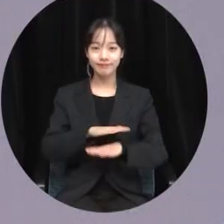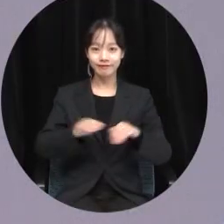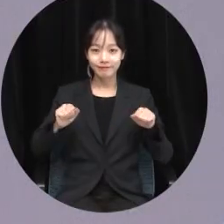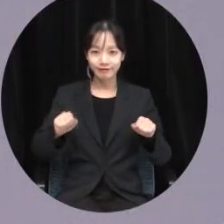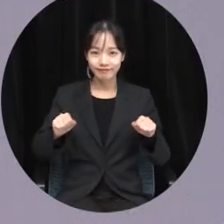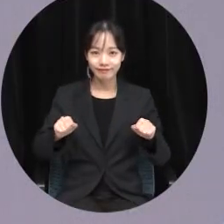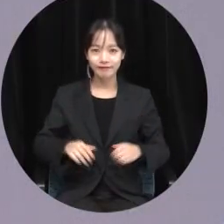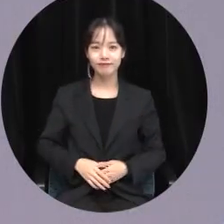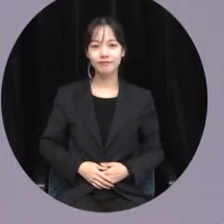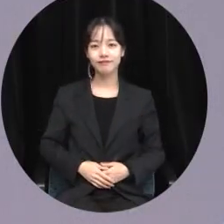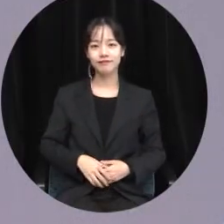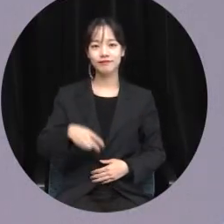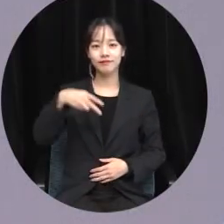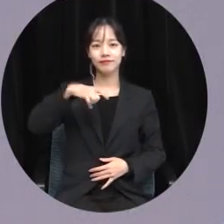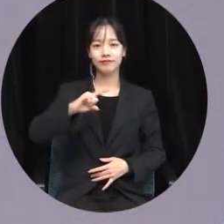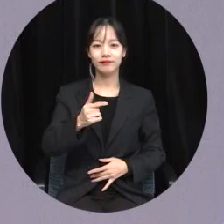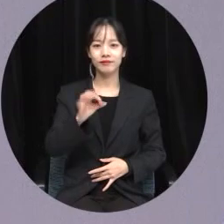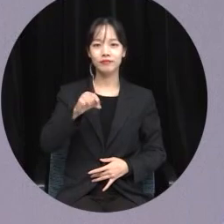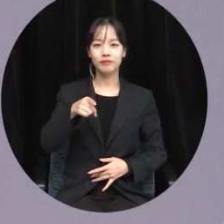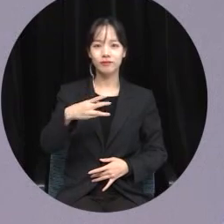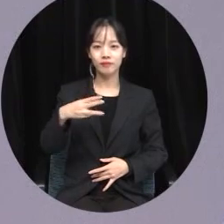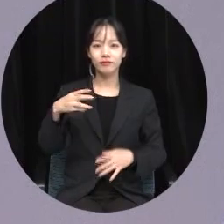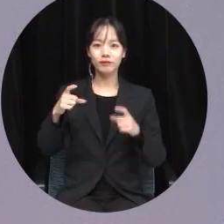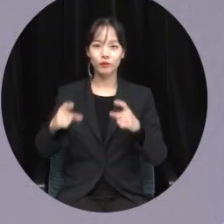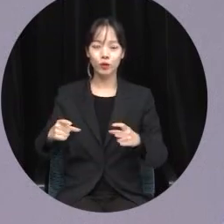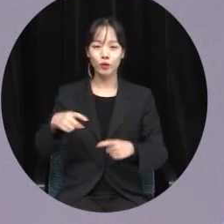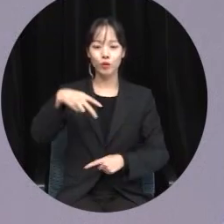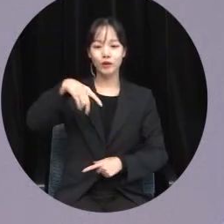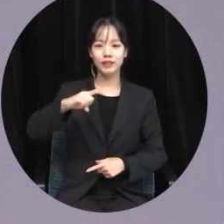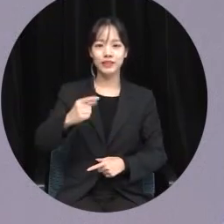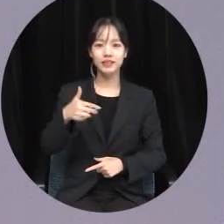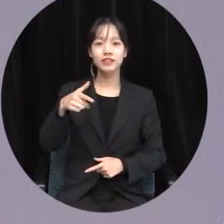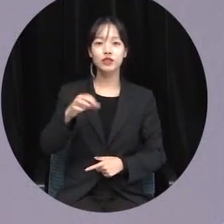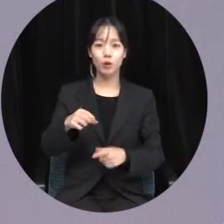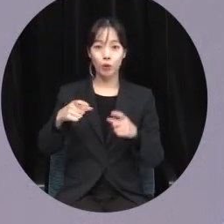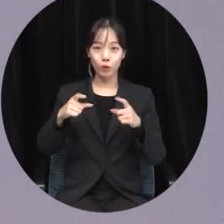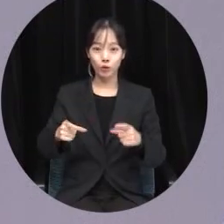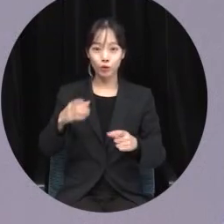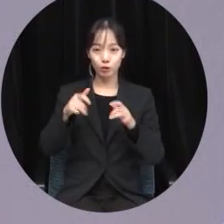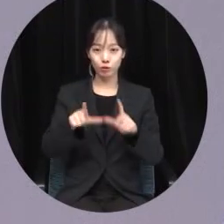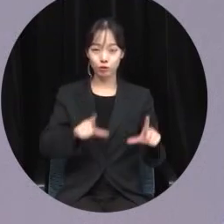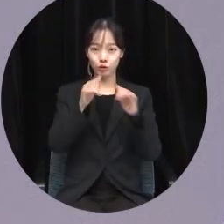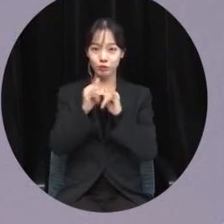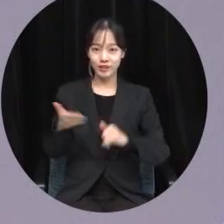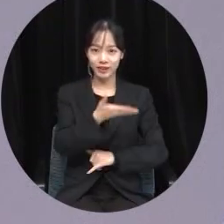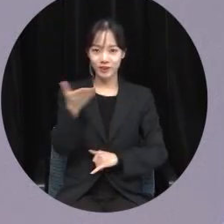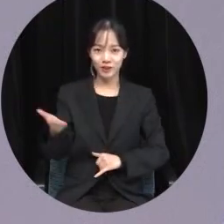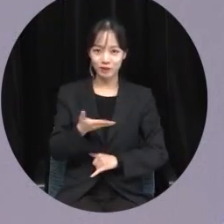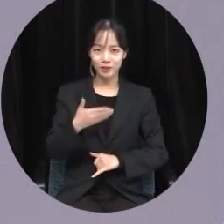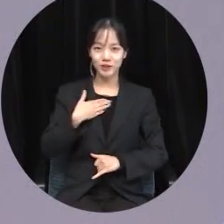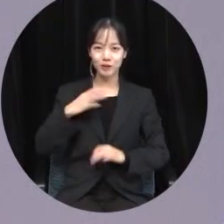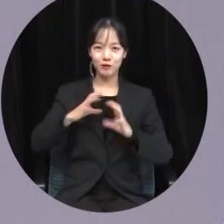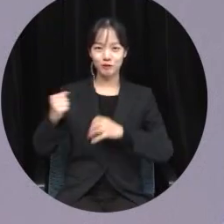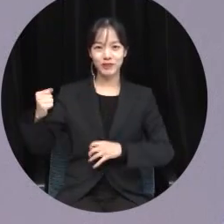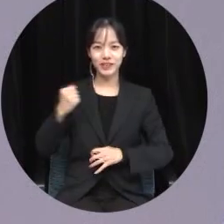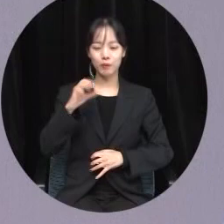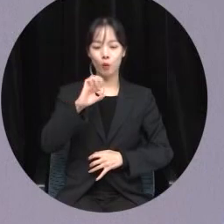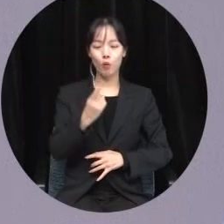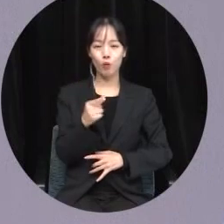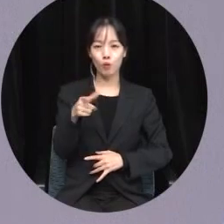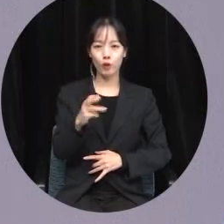안녕하십니까. 신월동 신정동 주민 여러분, 국민의힘 기호 2번 오경훈입니다.